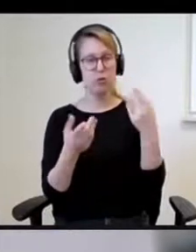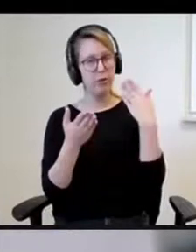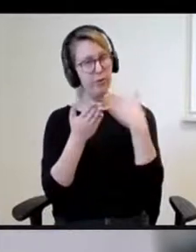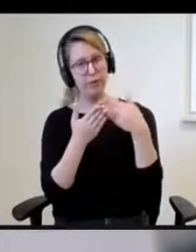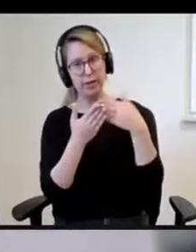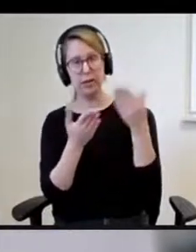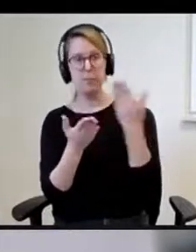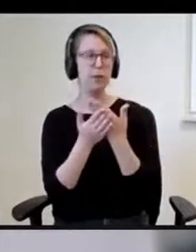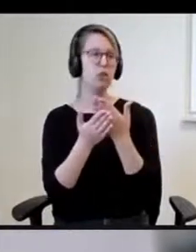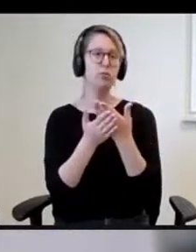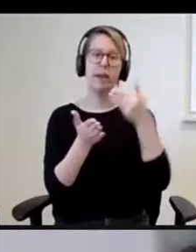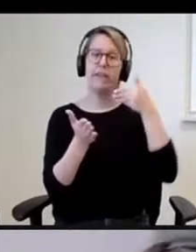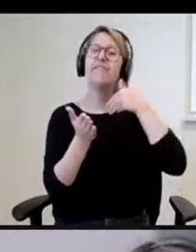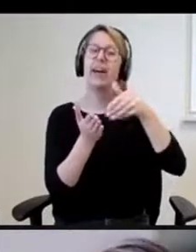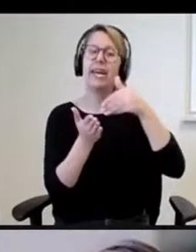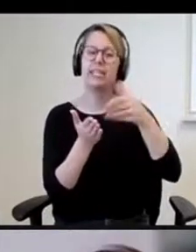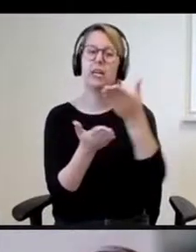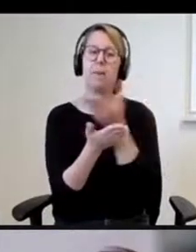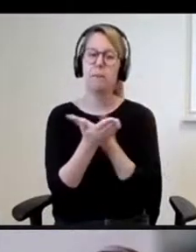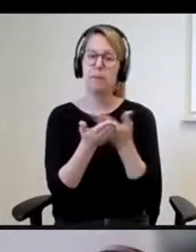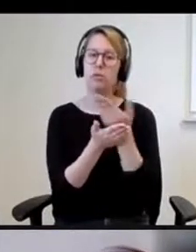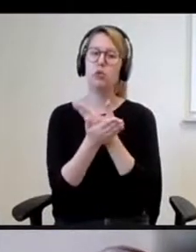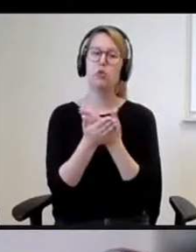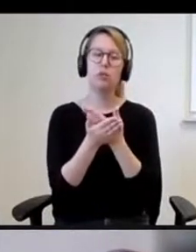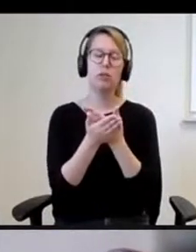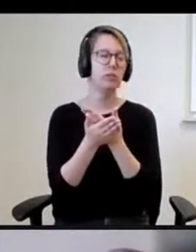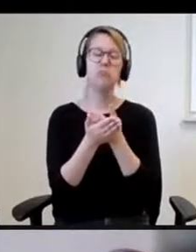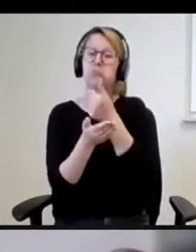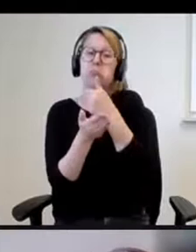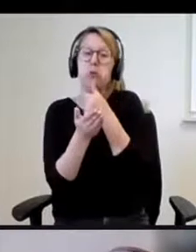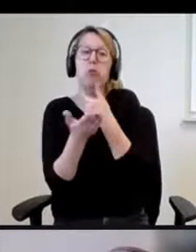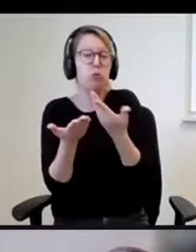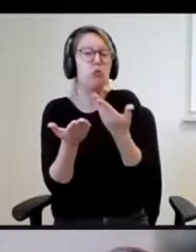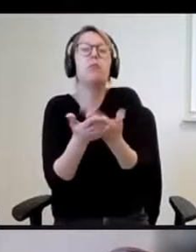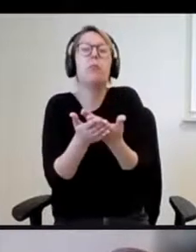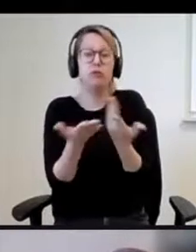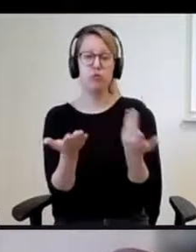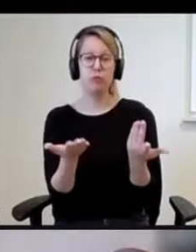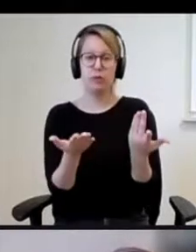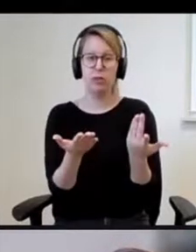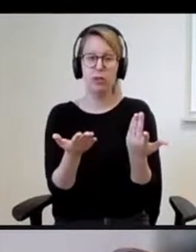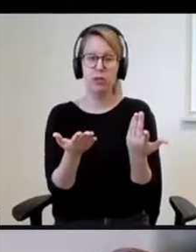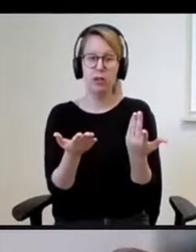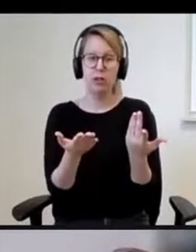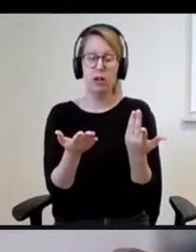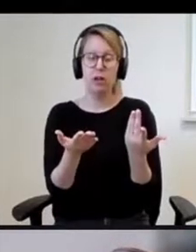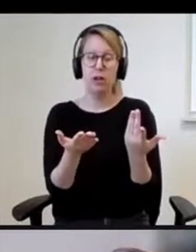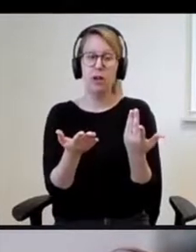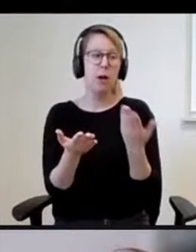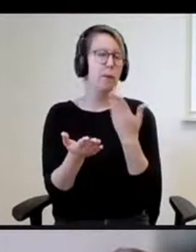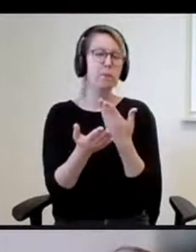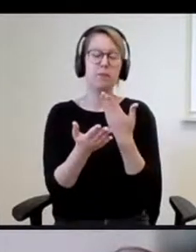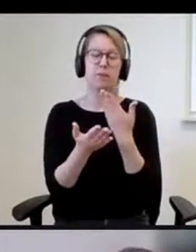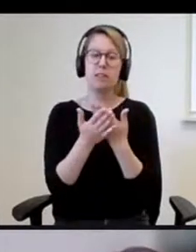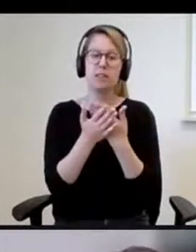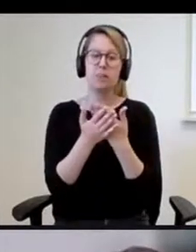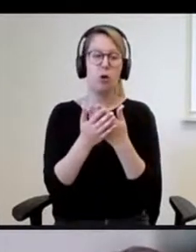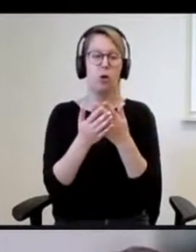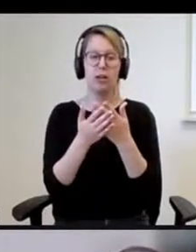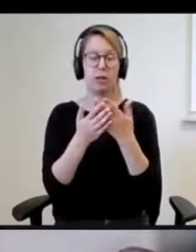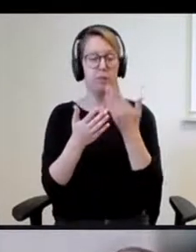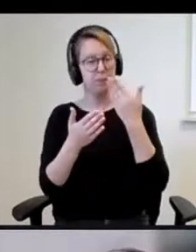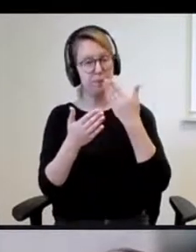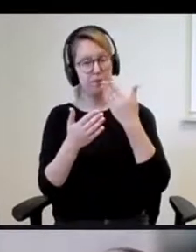bei Formationen, die in einem beruflichen Umfeld möchte. Stichwort Lifelong Learning. Auch da